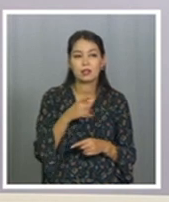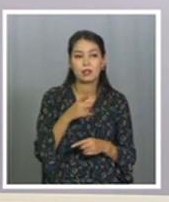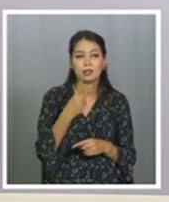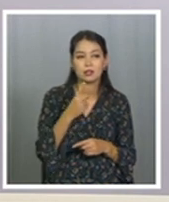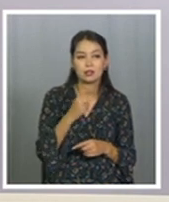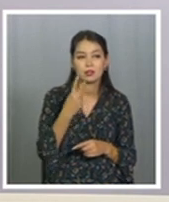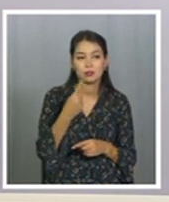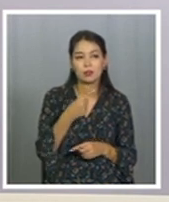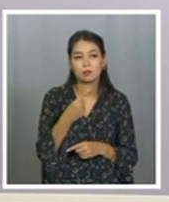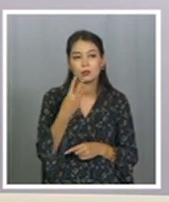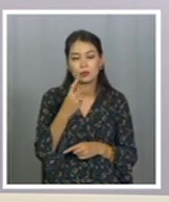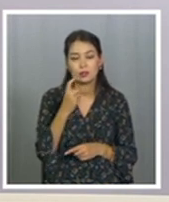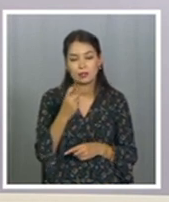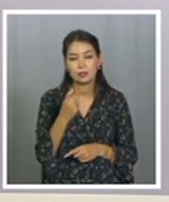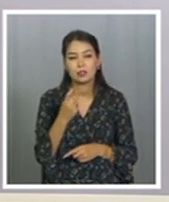дәрежесі бөлінген 3.